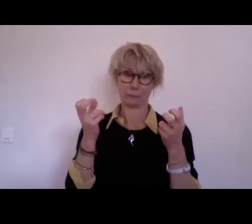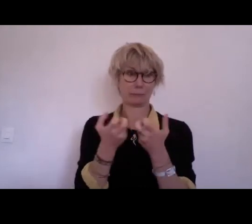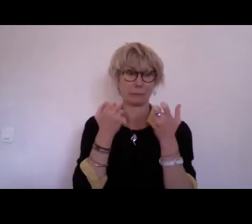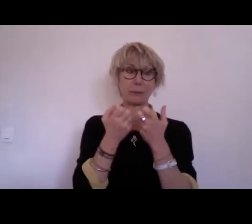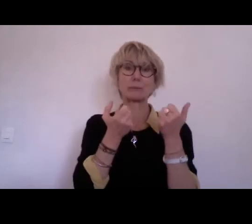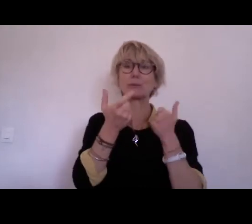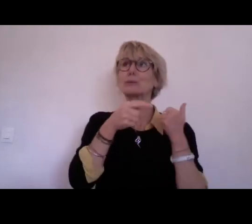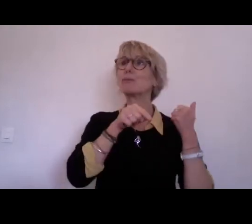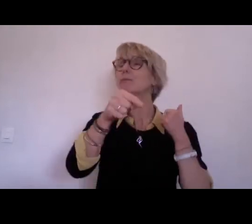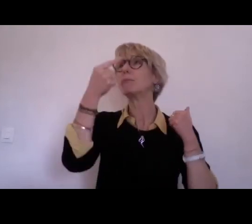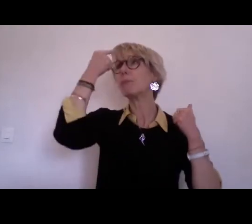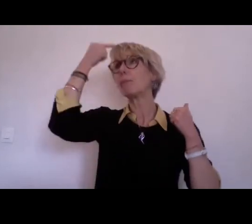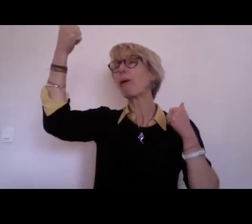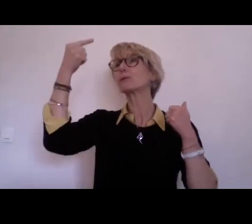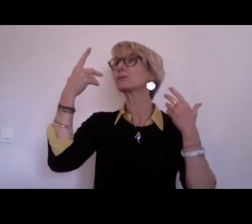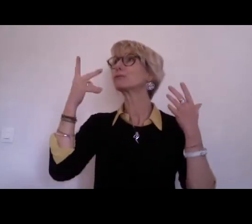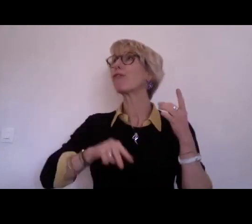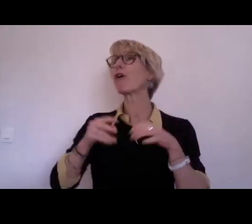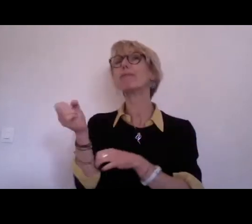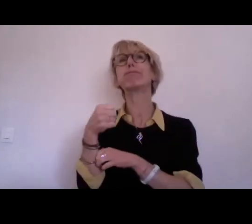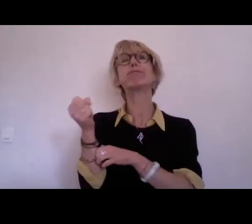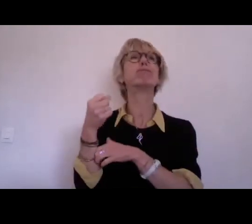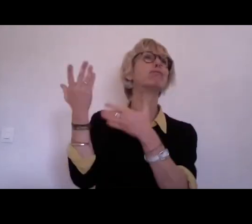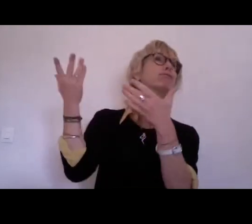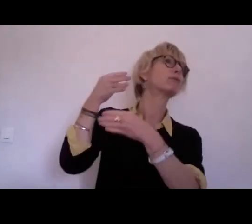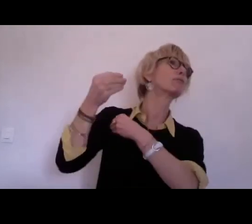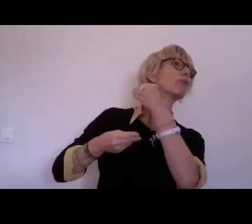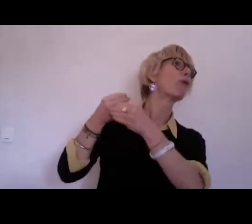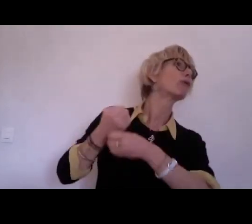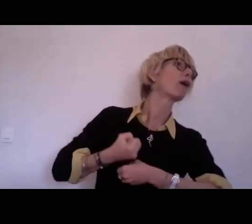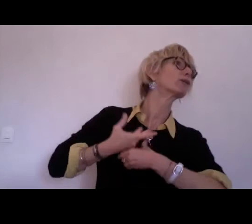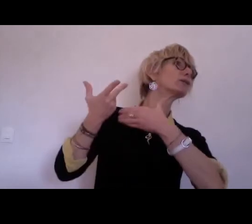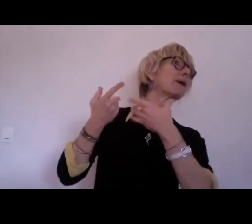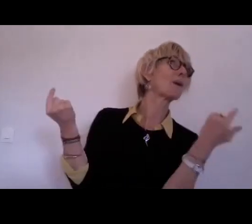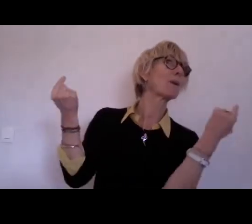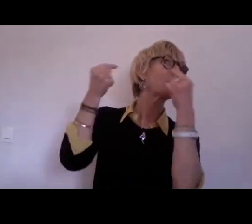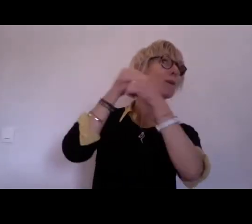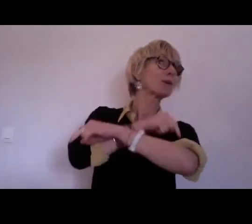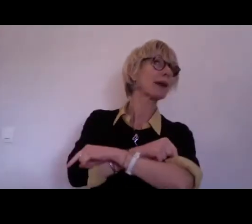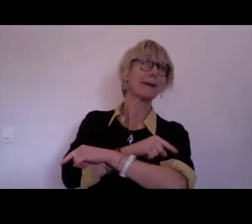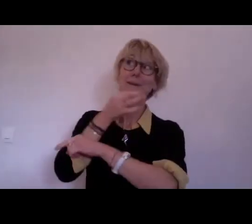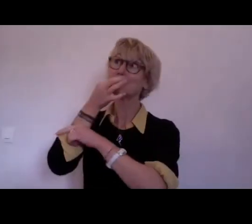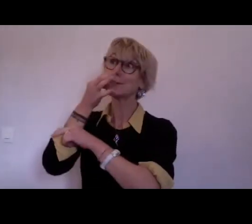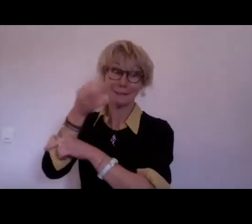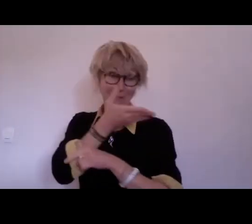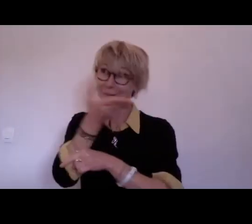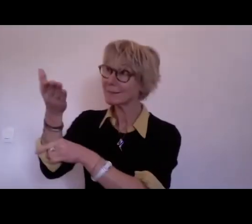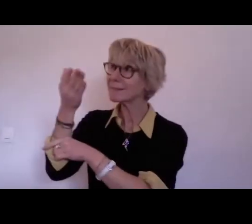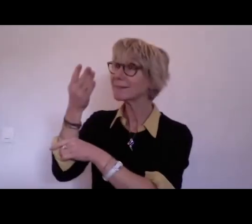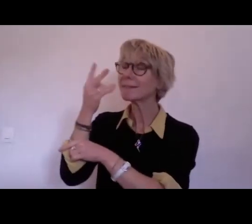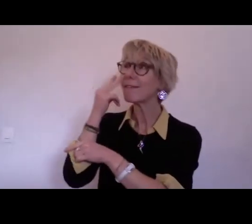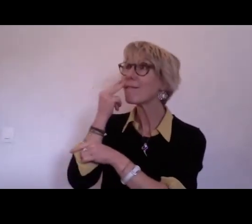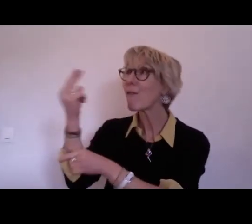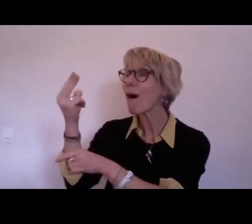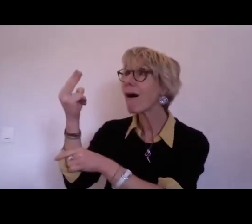futile devenait pour moi vraiment vital à ce moment-là. Et par la suite, on a eu un retour d'expérience